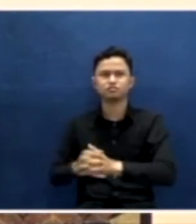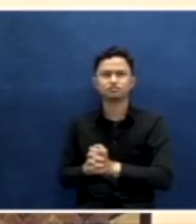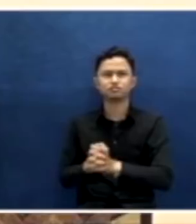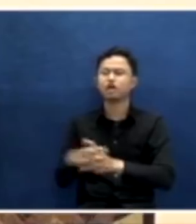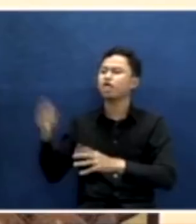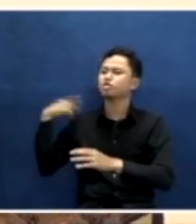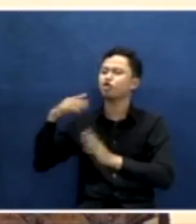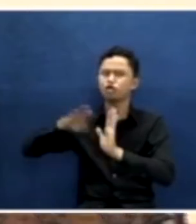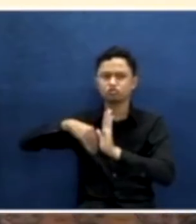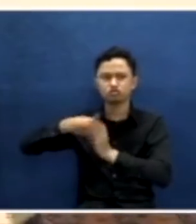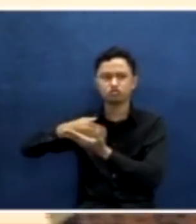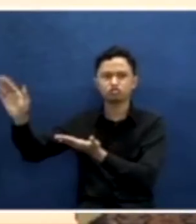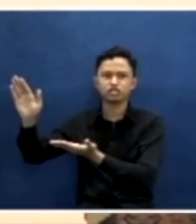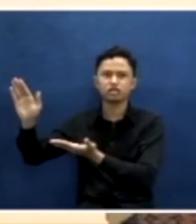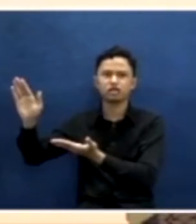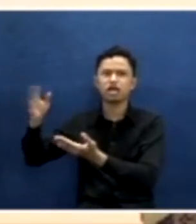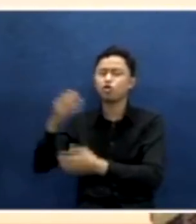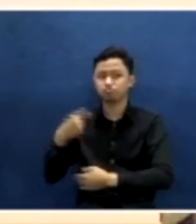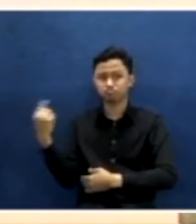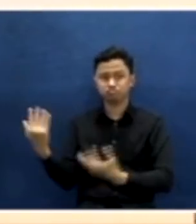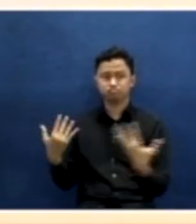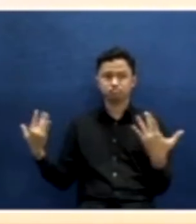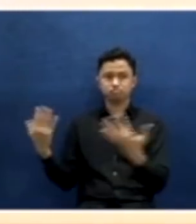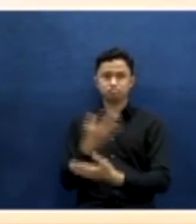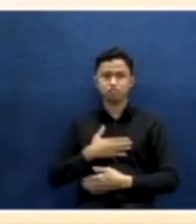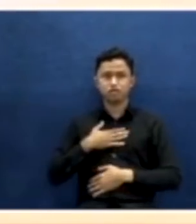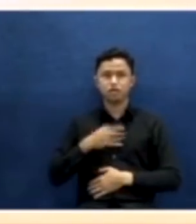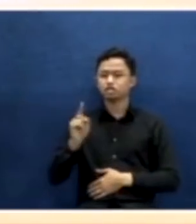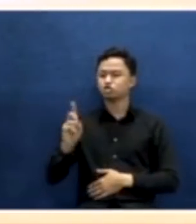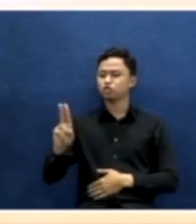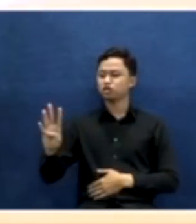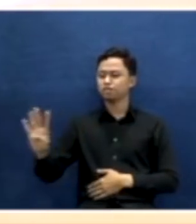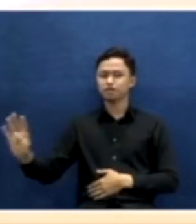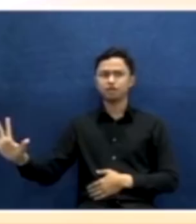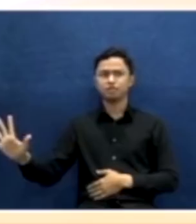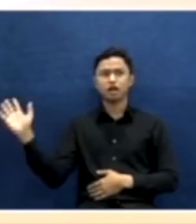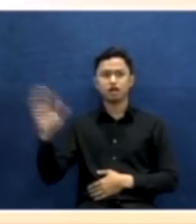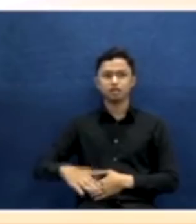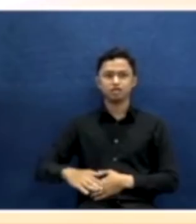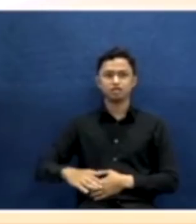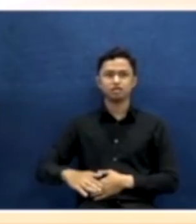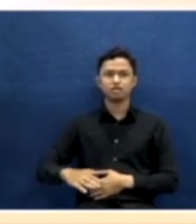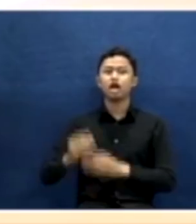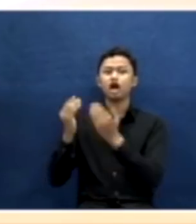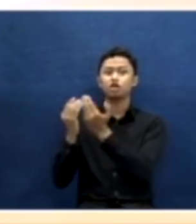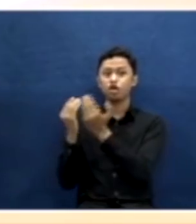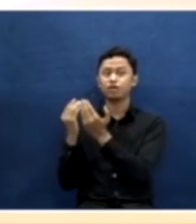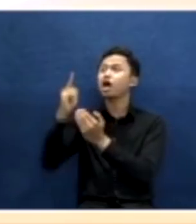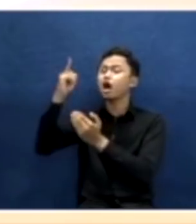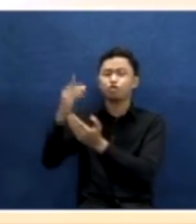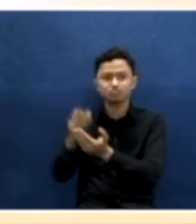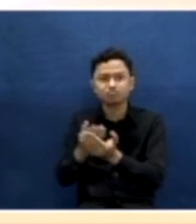dia supaya tidak nyaman berada di tangki antara kami 12345 hari ternyata doa mereka tidak